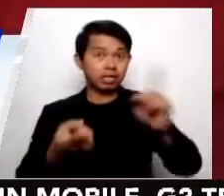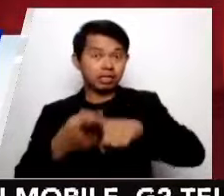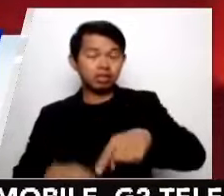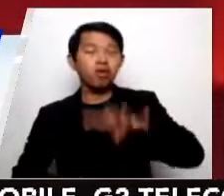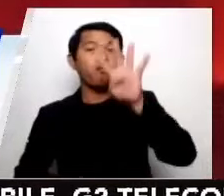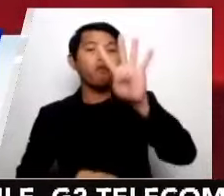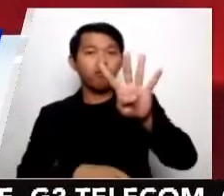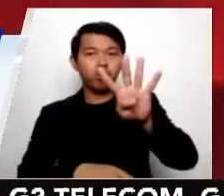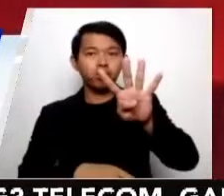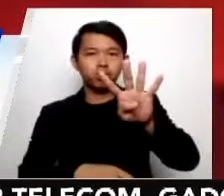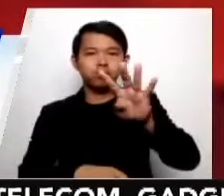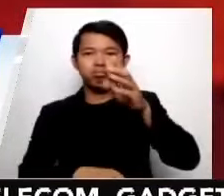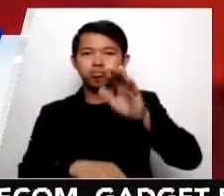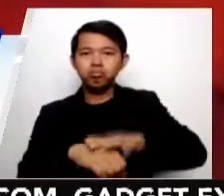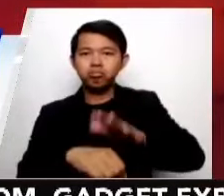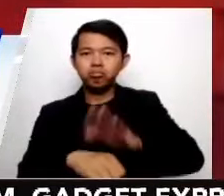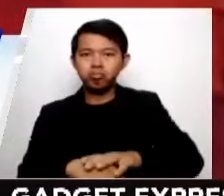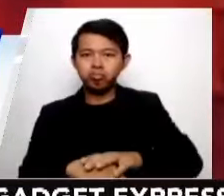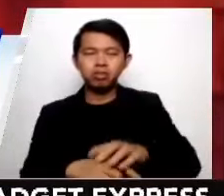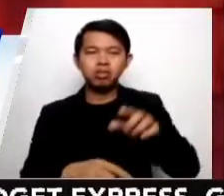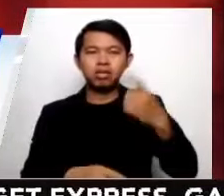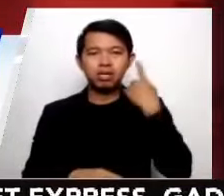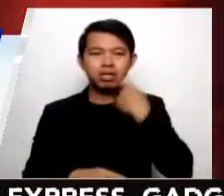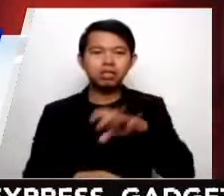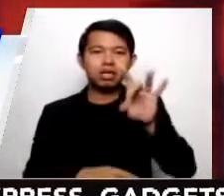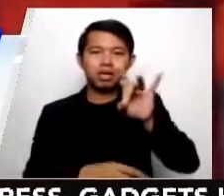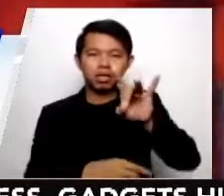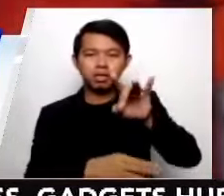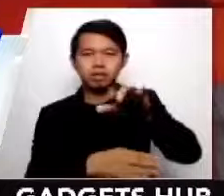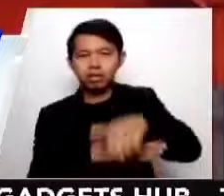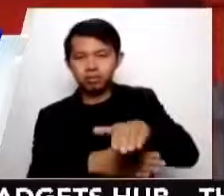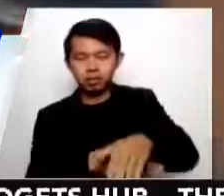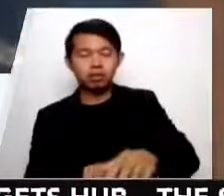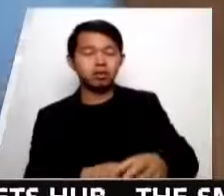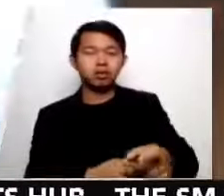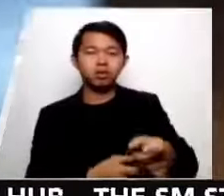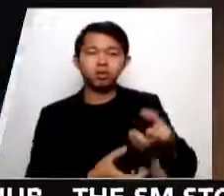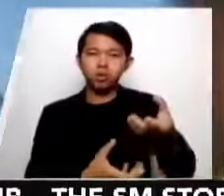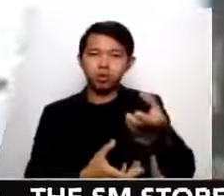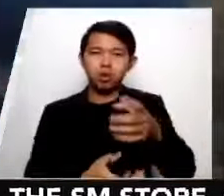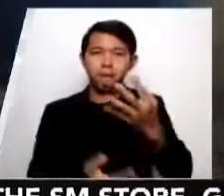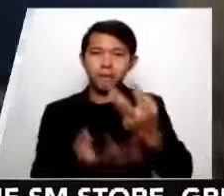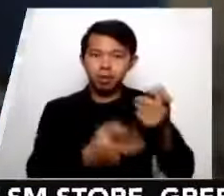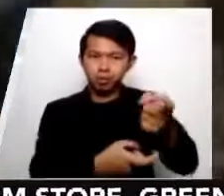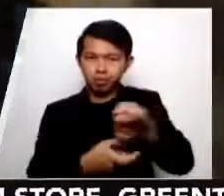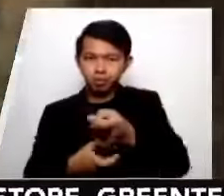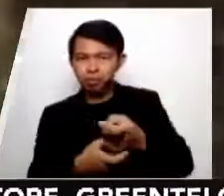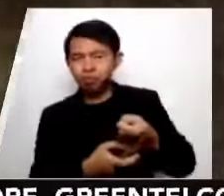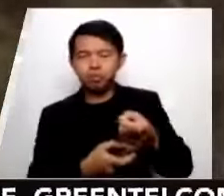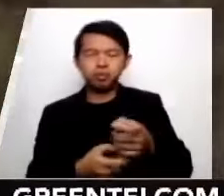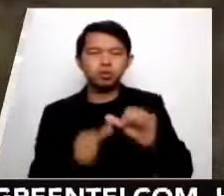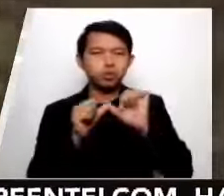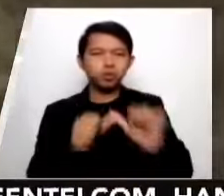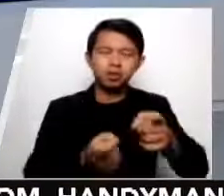8 ng gabi. Patuloy ang pagresponde ng mga bombero sa sunog. Inaalam pa ang pinagmula ng apoy.